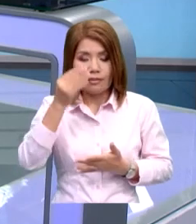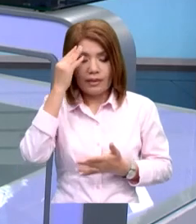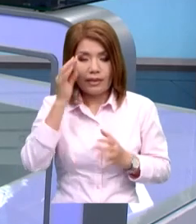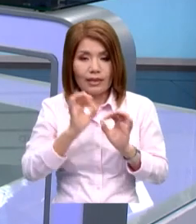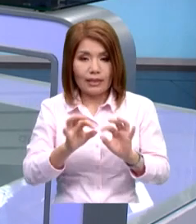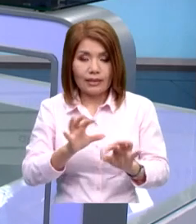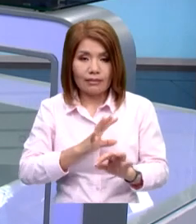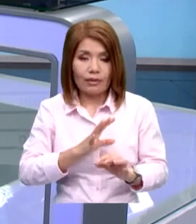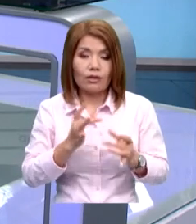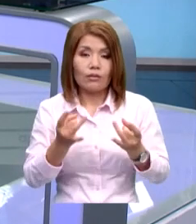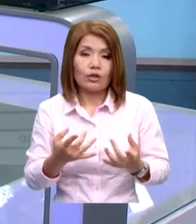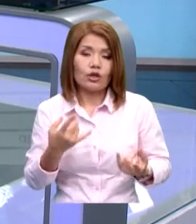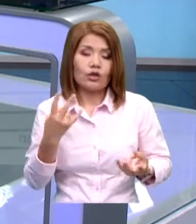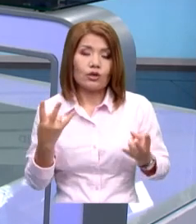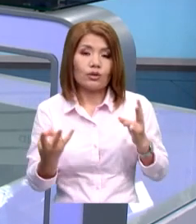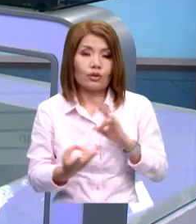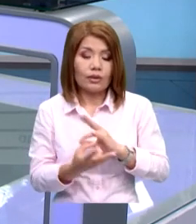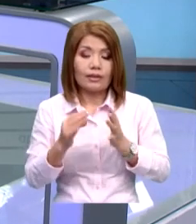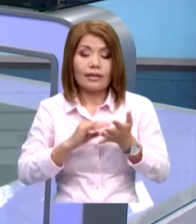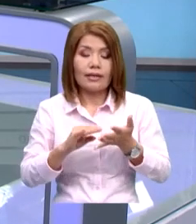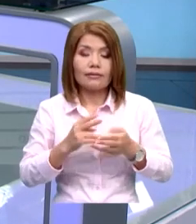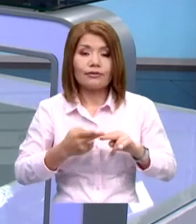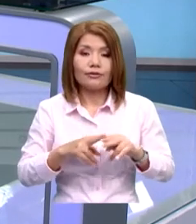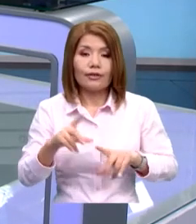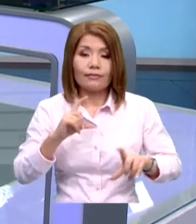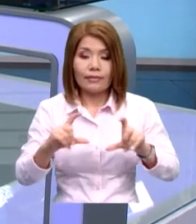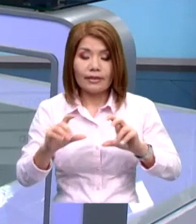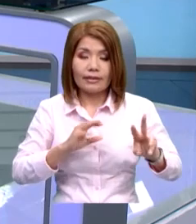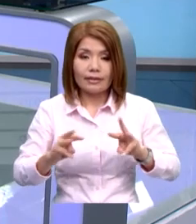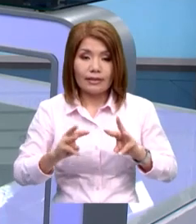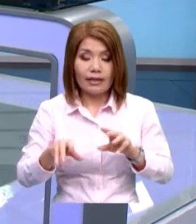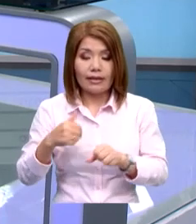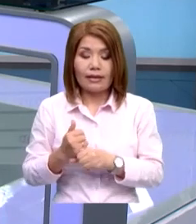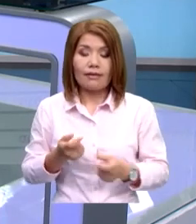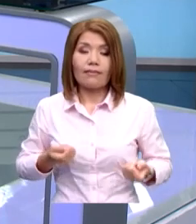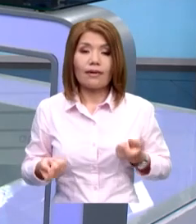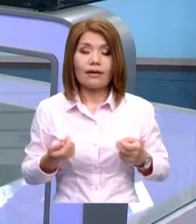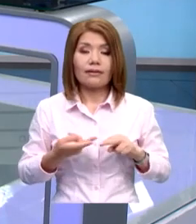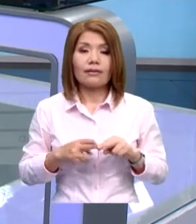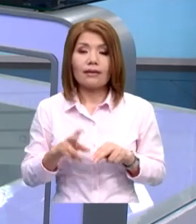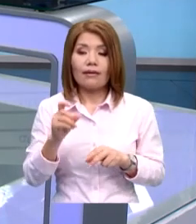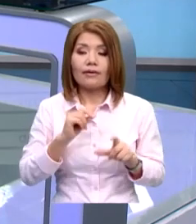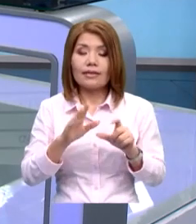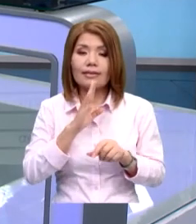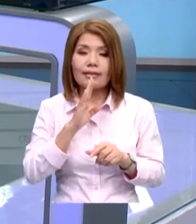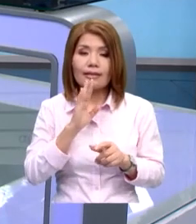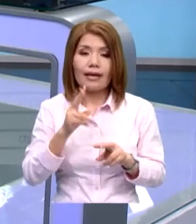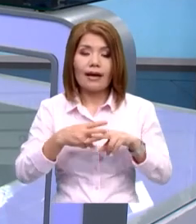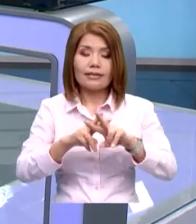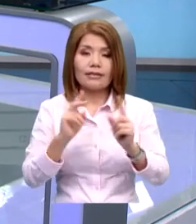мүмкін. Қызығы шулы жазбадан кейін министр шахмат федерациясының басшылары мен шахматшы қыз Ақордада